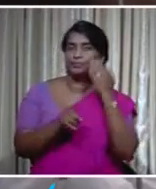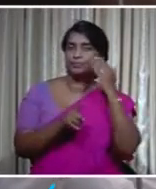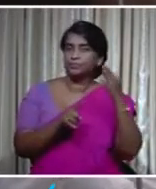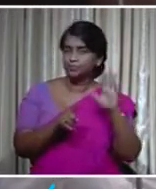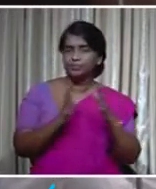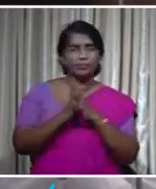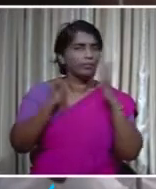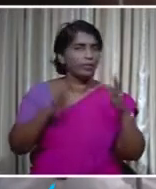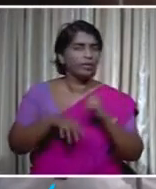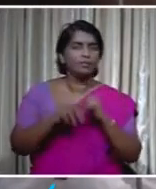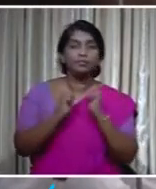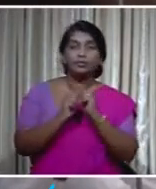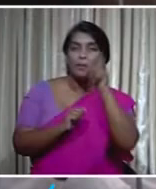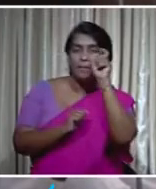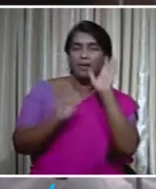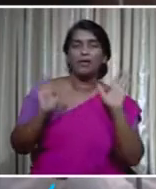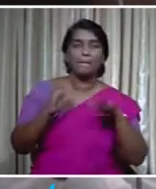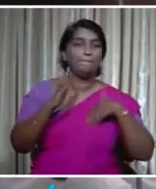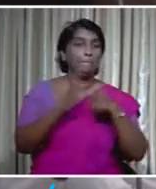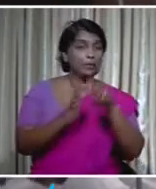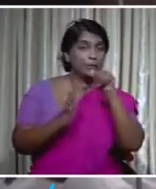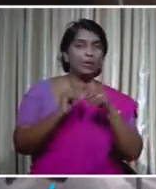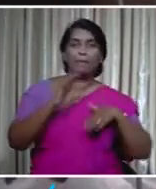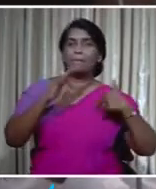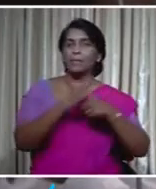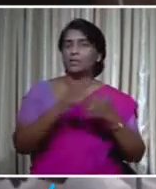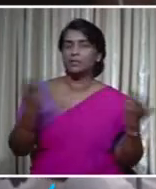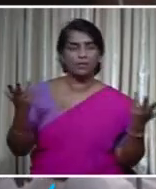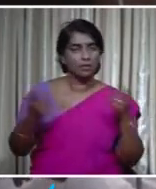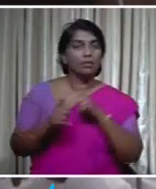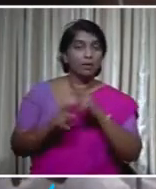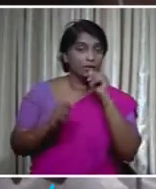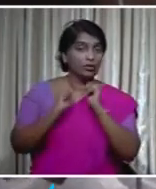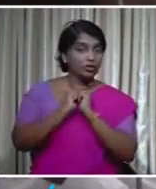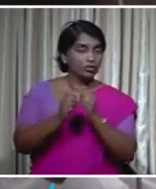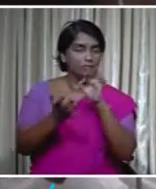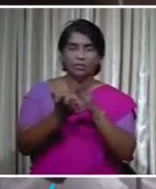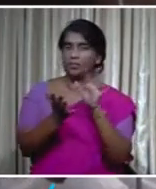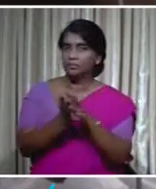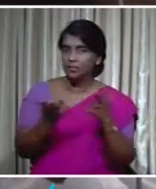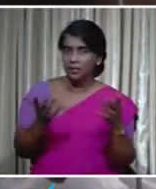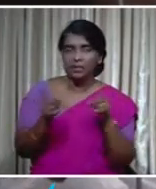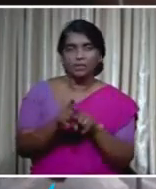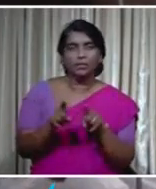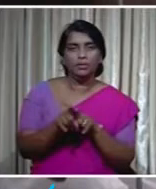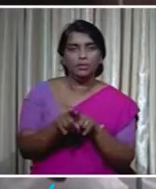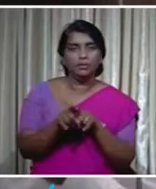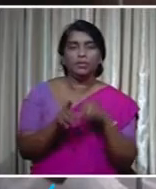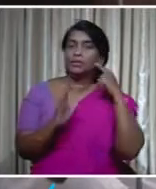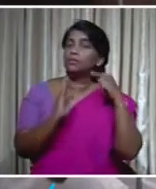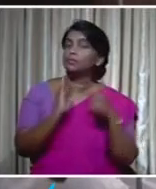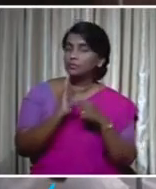அதிபர்கள் நீண்ட காலமாக பணியாற்றி கொண்டிருக்கிறார்கள். ஆனால் அவர்களுக்கு நிரந்தர நியமனம் இல்லை. அதுக்கு சொல்லப்படுவது பரீட்சை. அந்த காரணங்களை